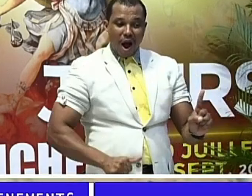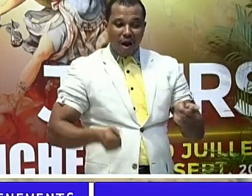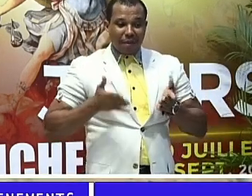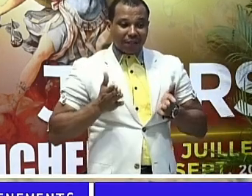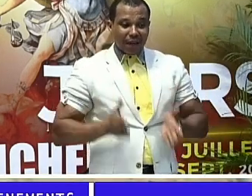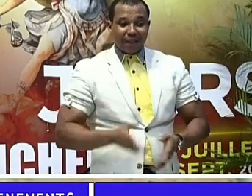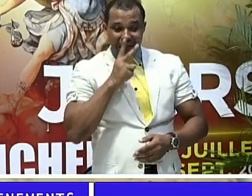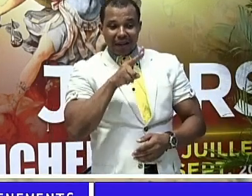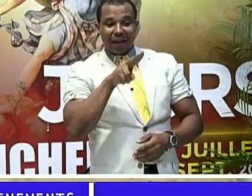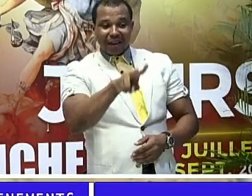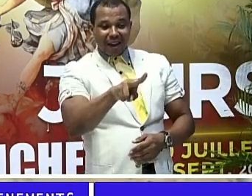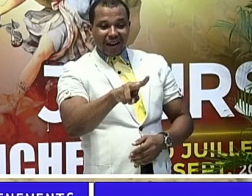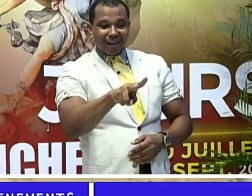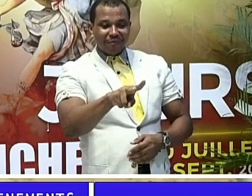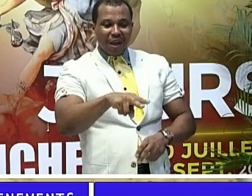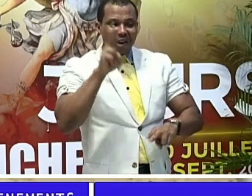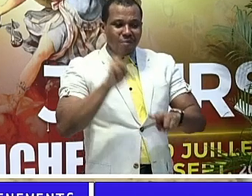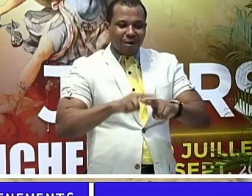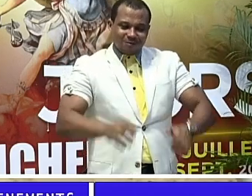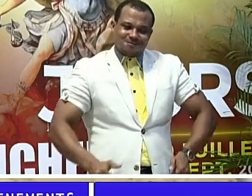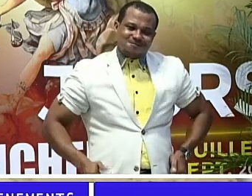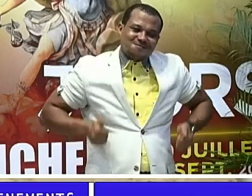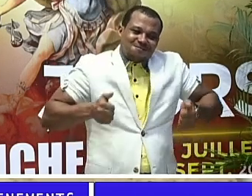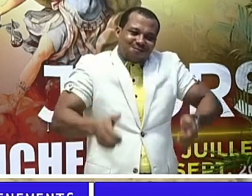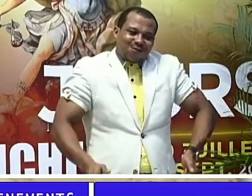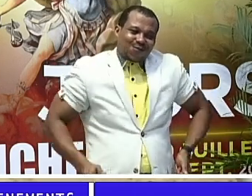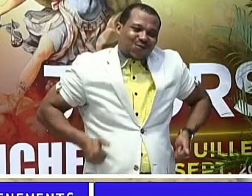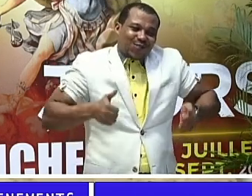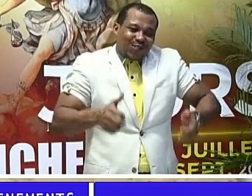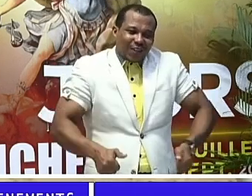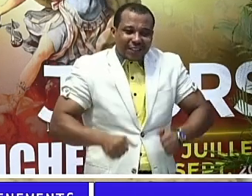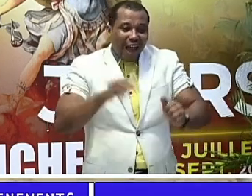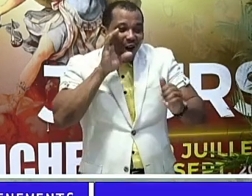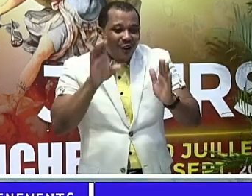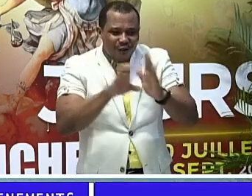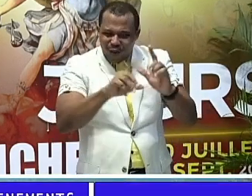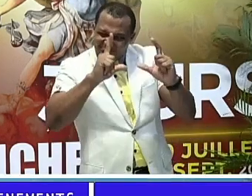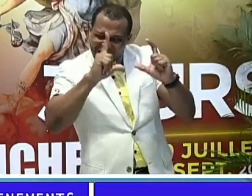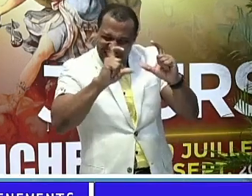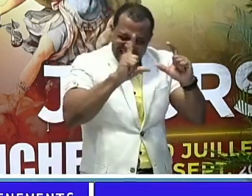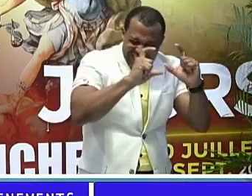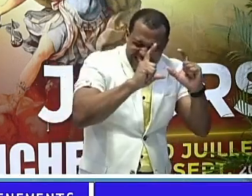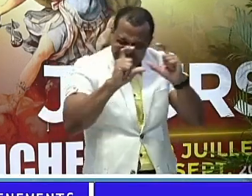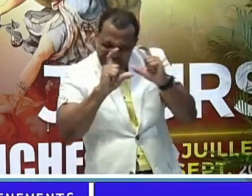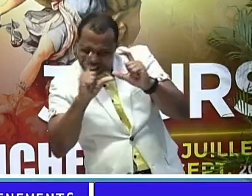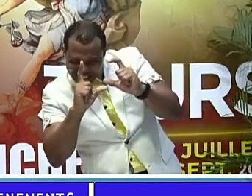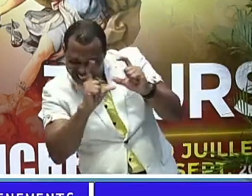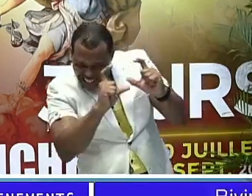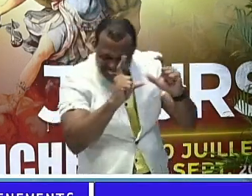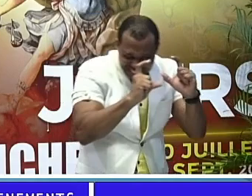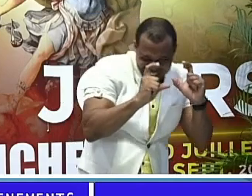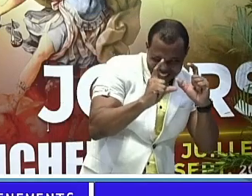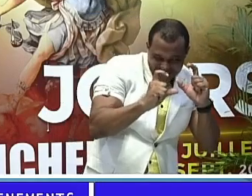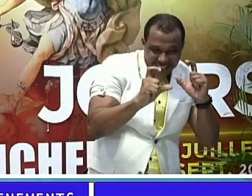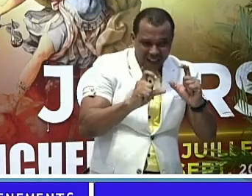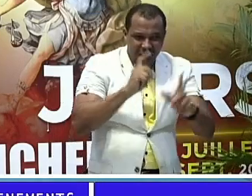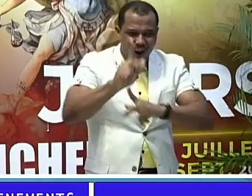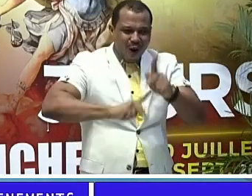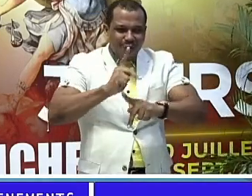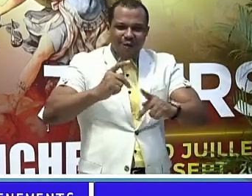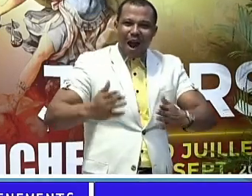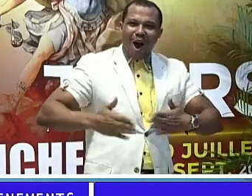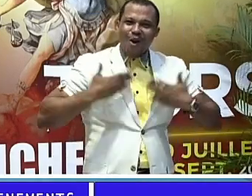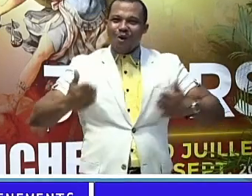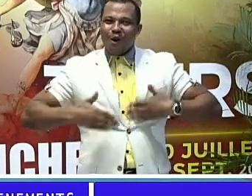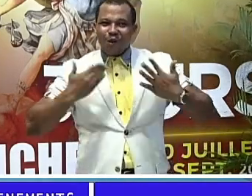rivon côté, sous chez vous, tout le monde, comme mes amis, mais Elisabeth, photo. Ça belle, parents content. Donc, Parnell, c'est